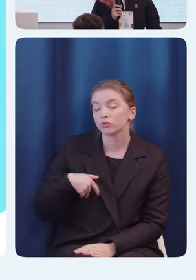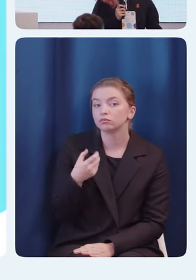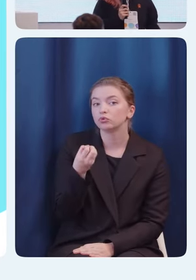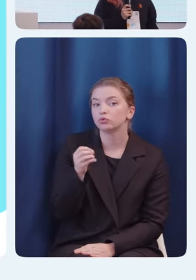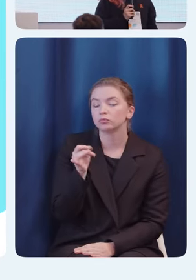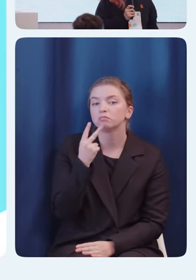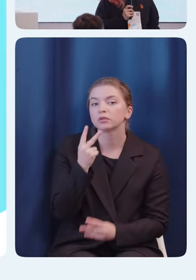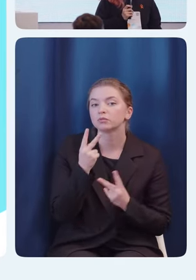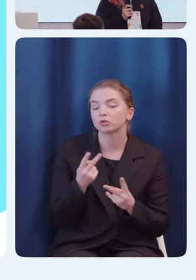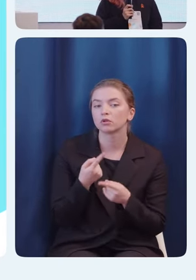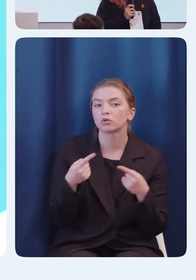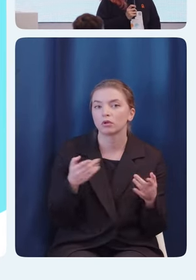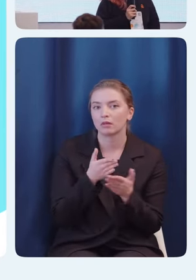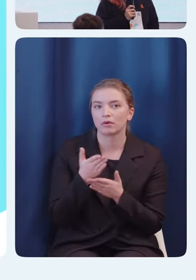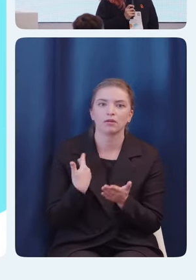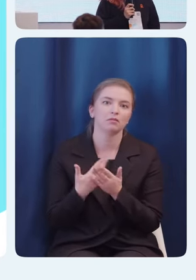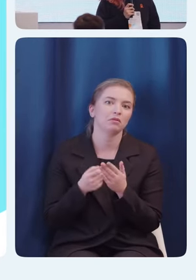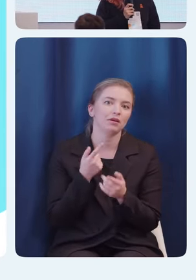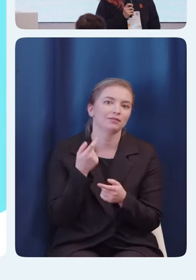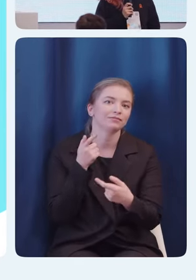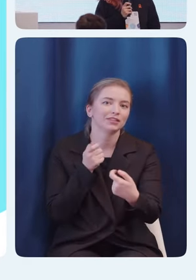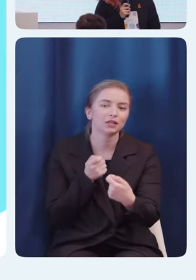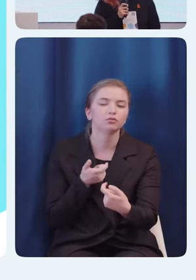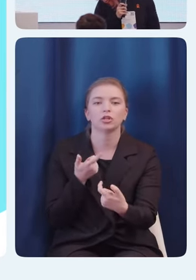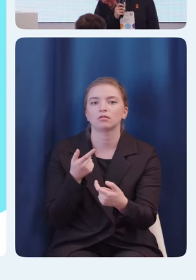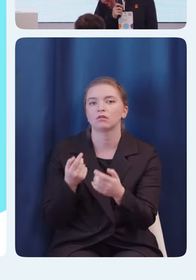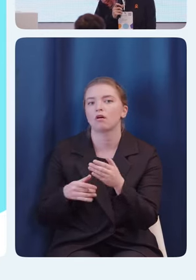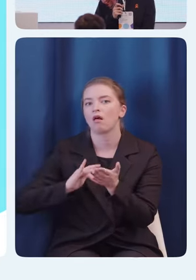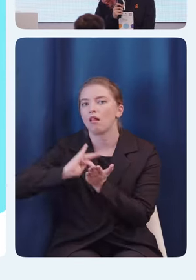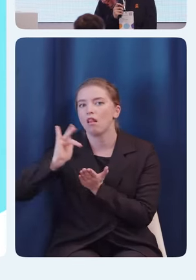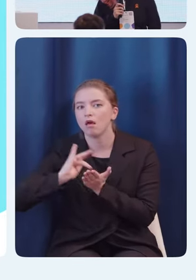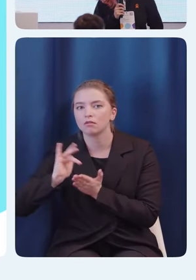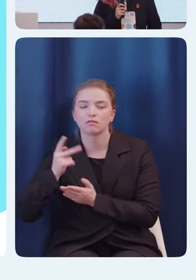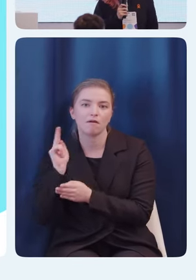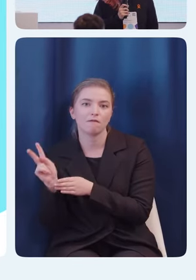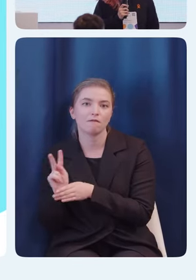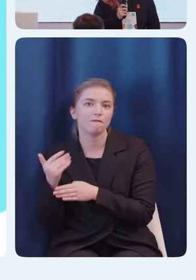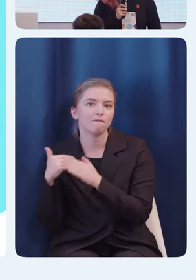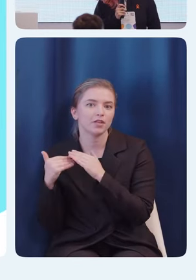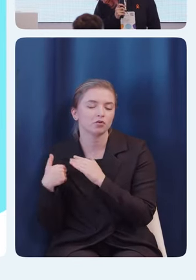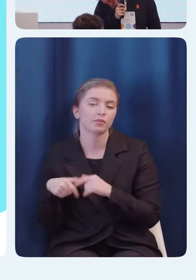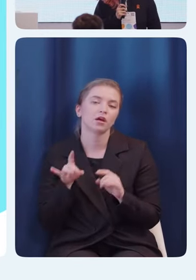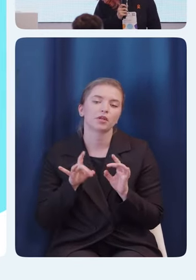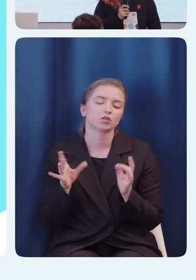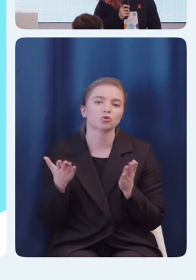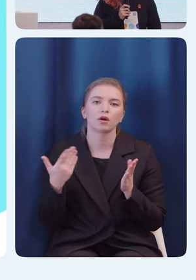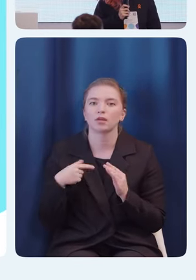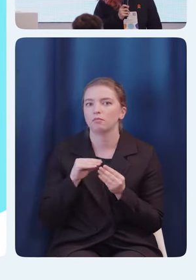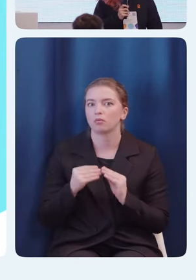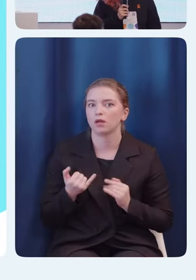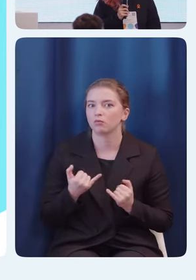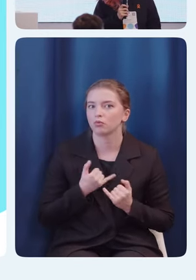такие как сообщения, лента и видео. Я расскажу, с какими проблемами мы столкнулись при работе над этими разделами